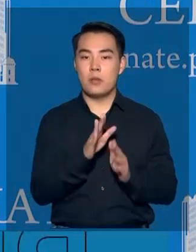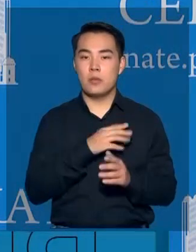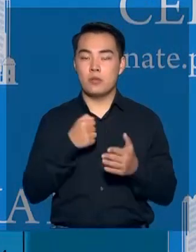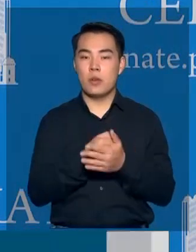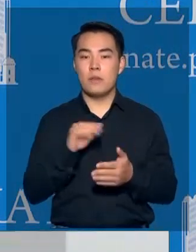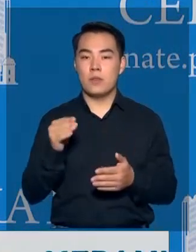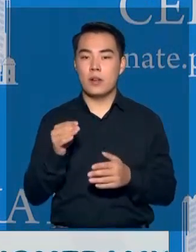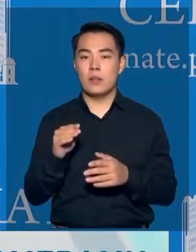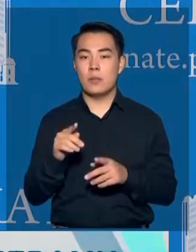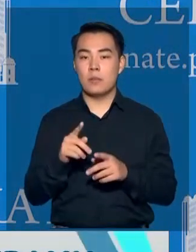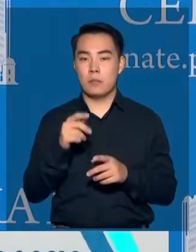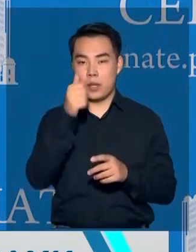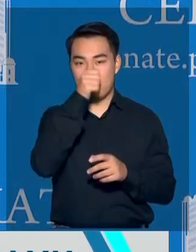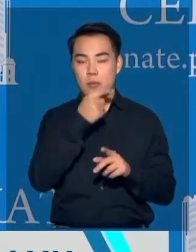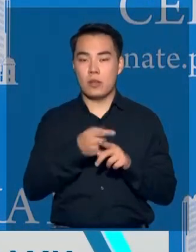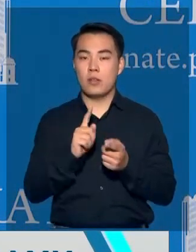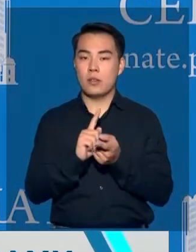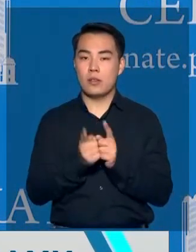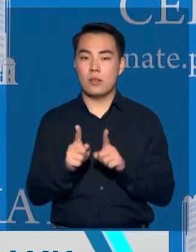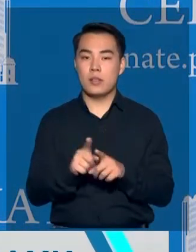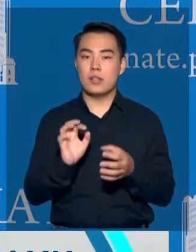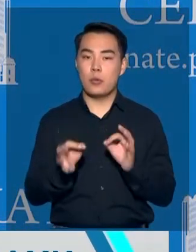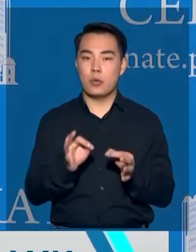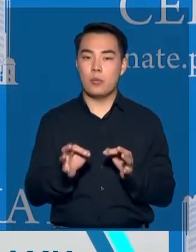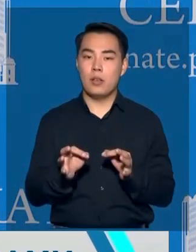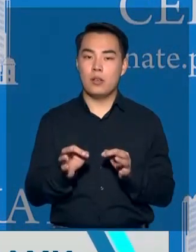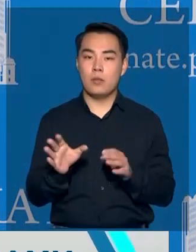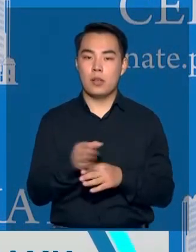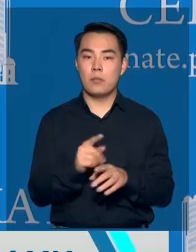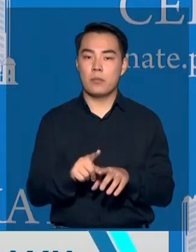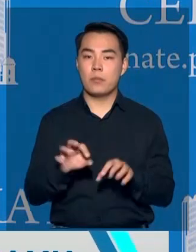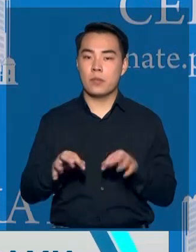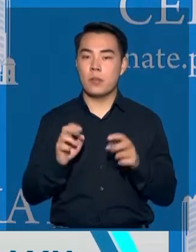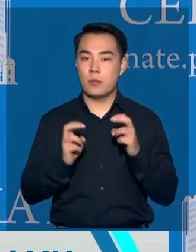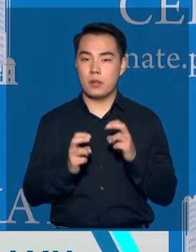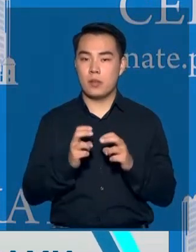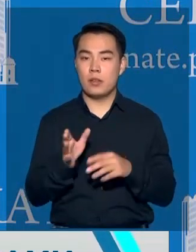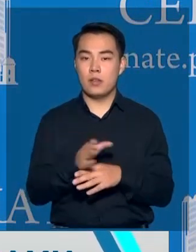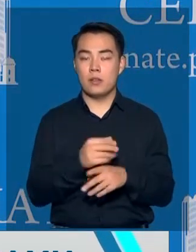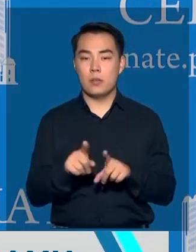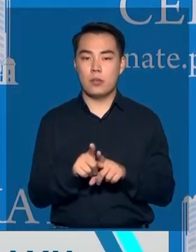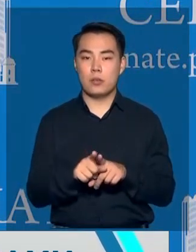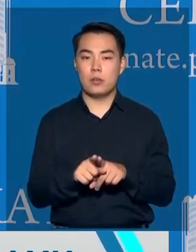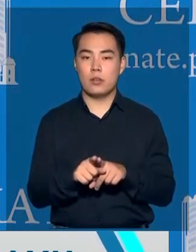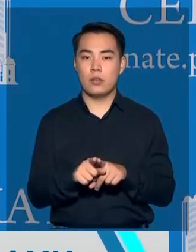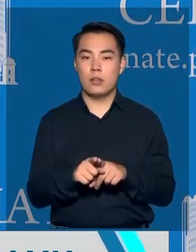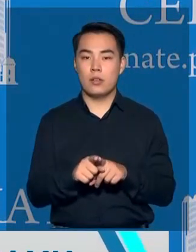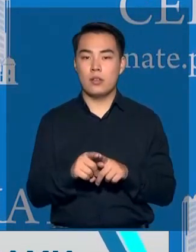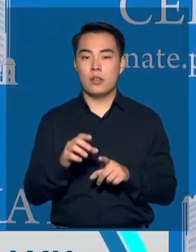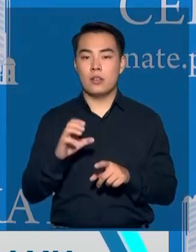февраля месяца изменить стандарты производства на территории Евразийского